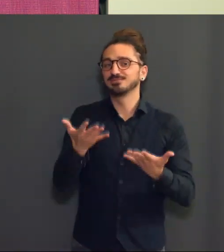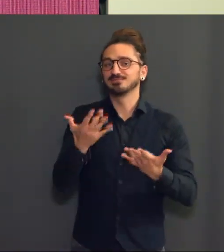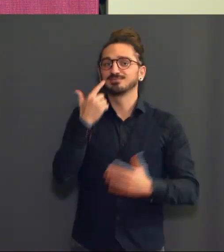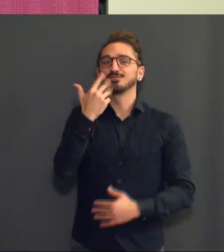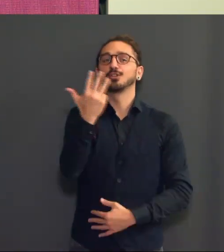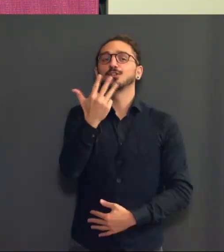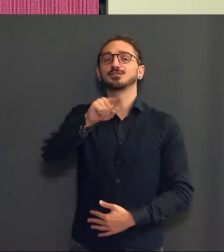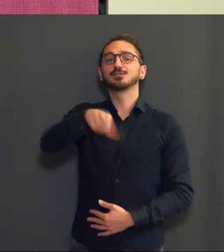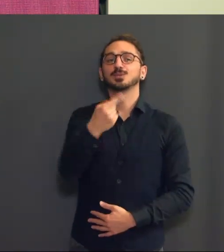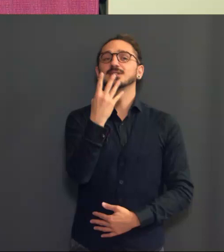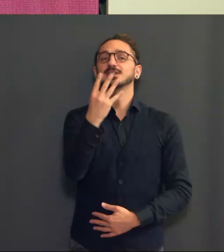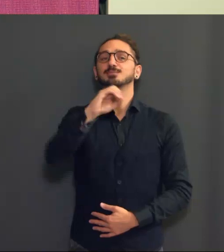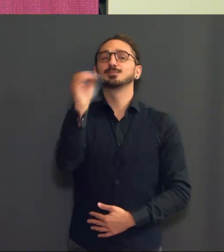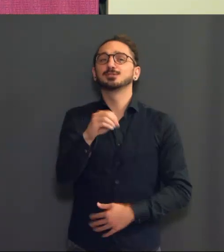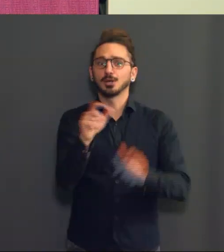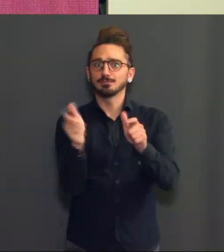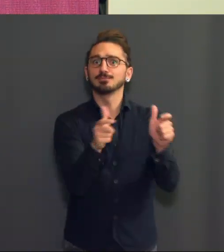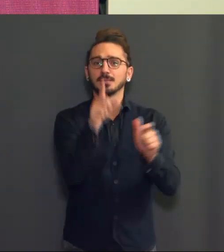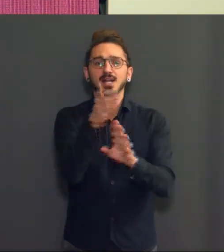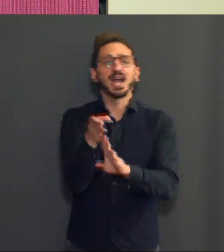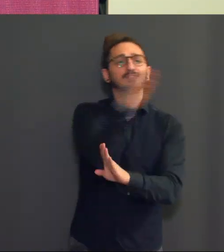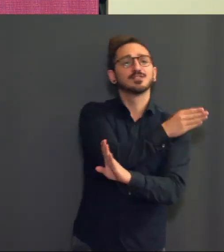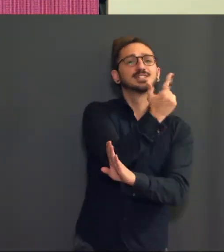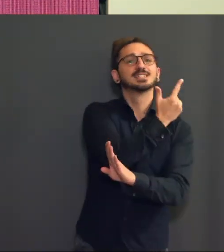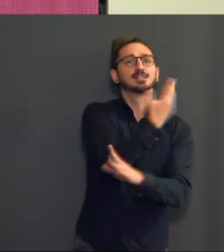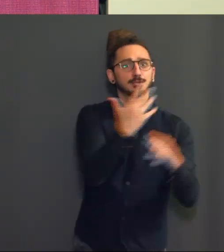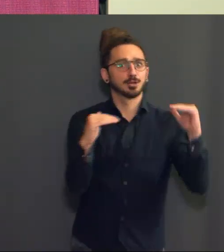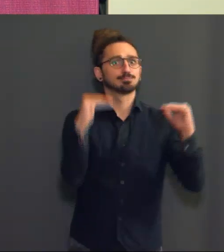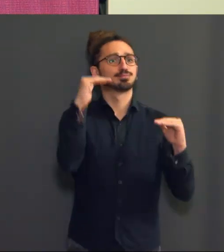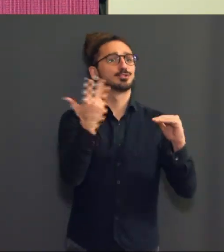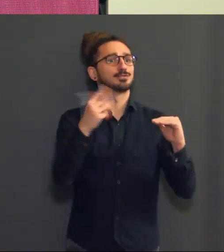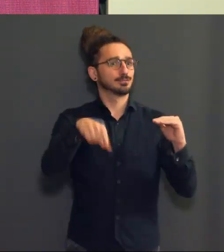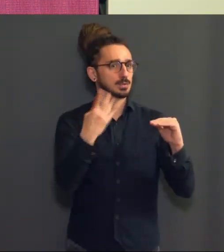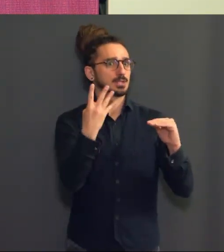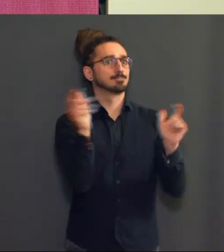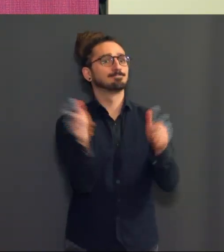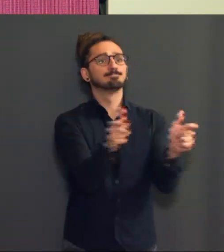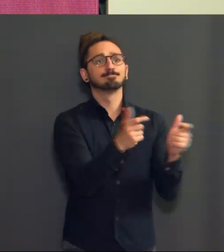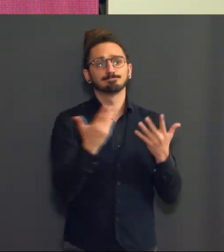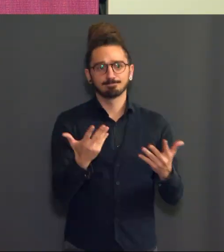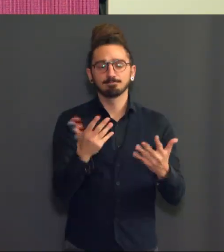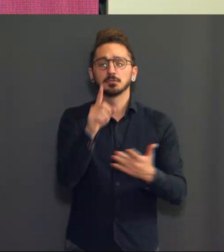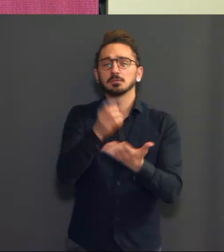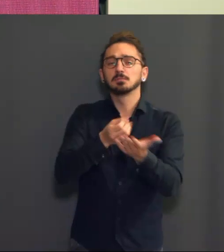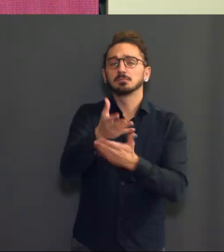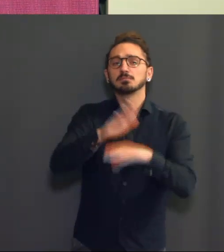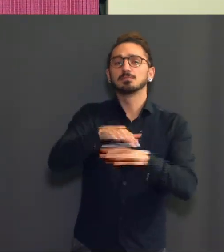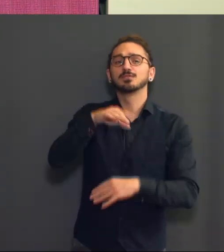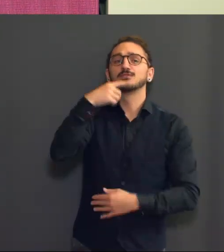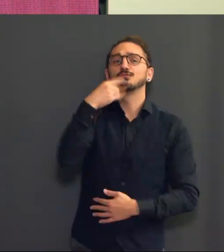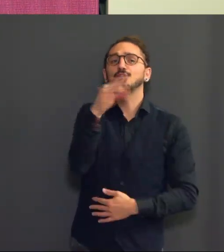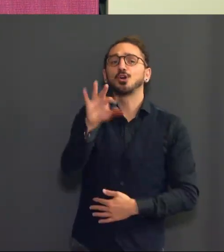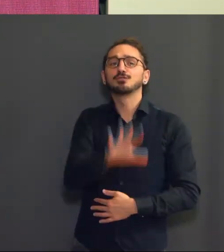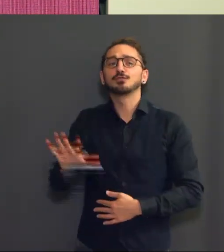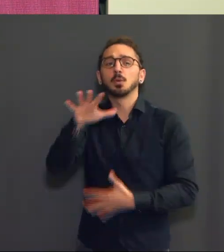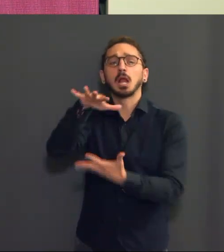que dans les provinces francophones du sud du pays, comme le Hainaut, le Luxembourg, le Namurois, il est de plus de 12% dans les provinces